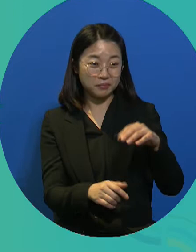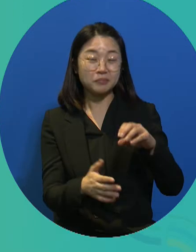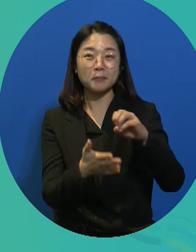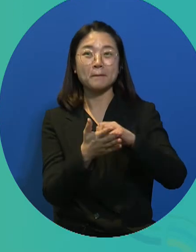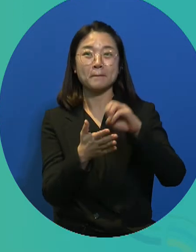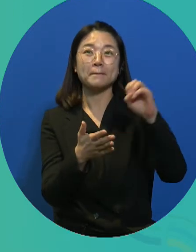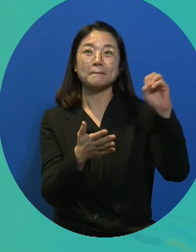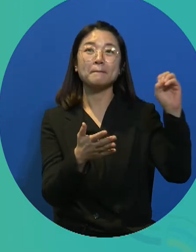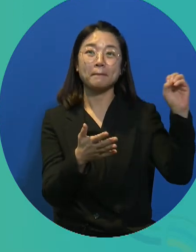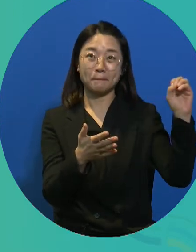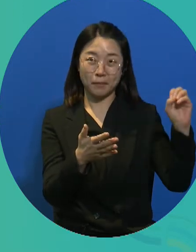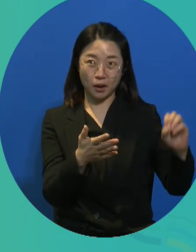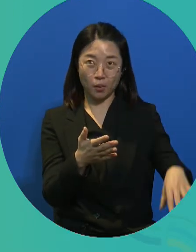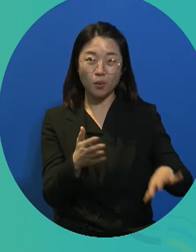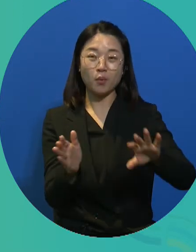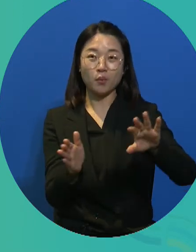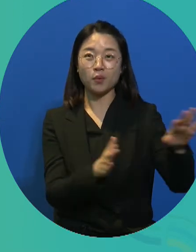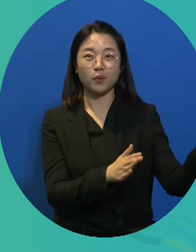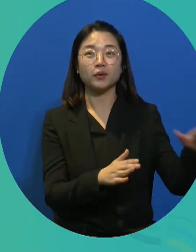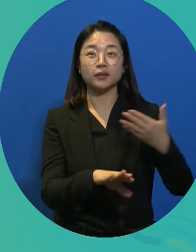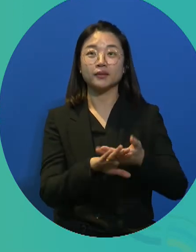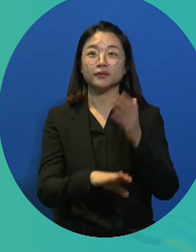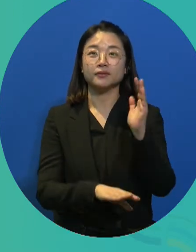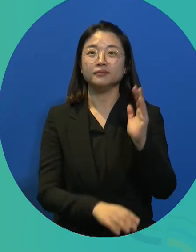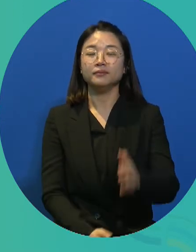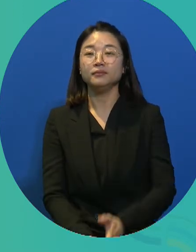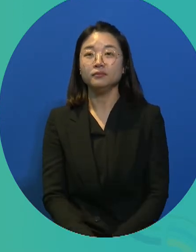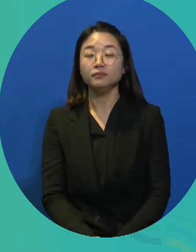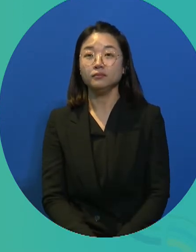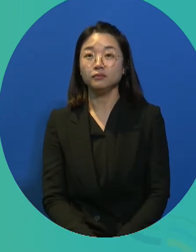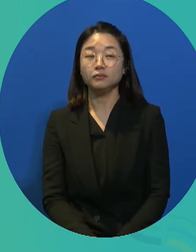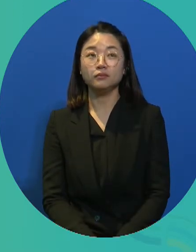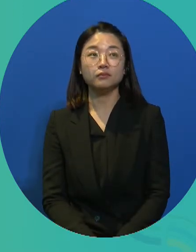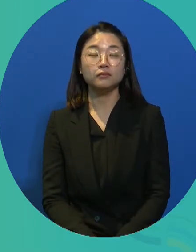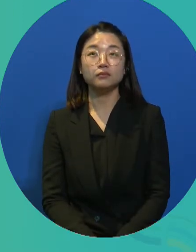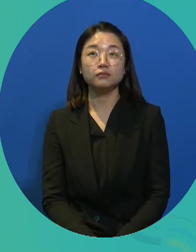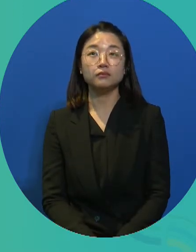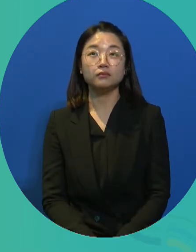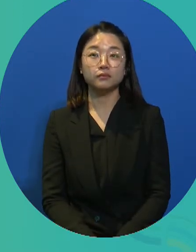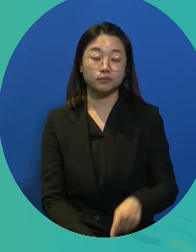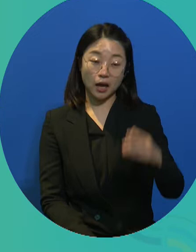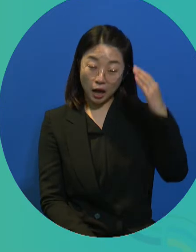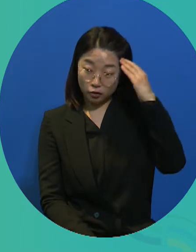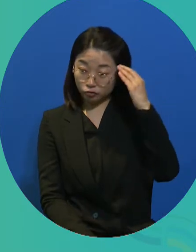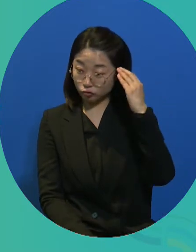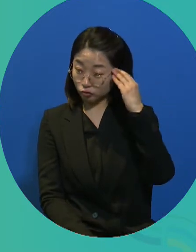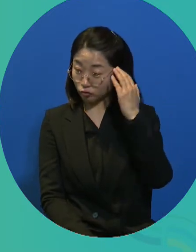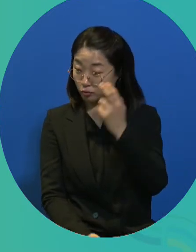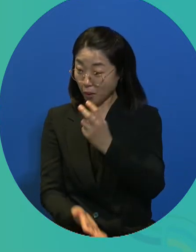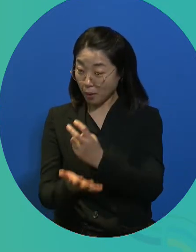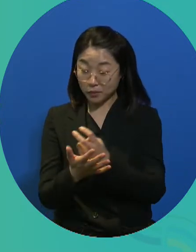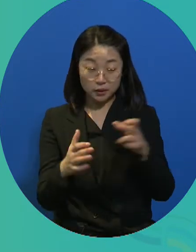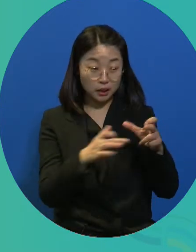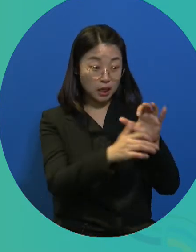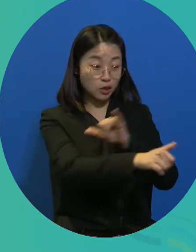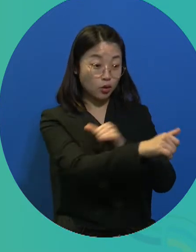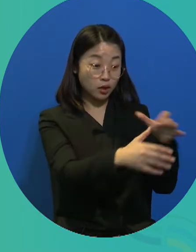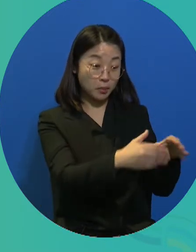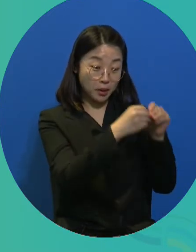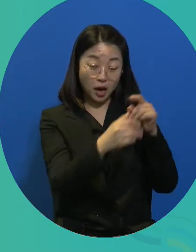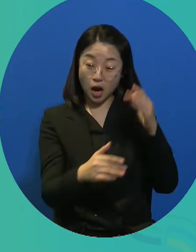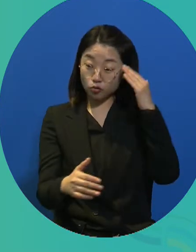조금 지나가도록 하고요. 좀 CIPD의 국내법적인 부분에서의 의미